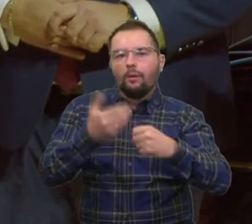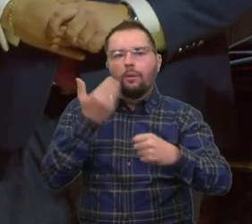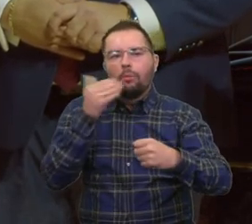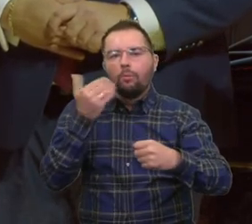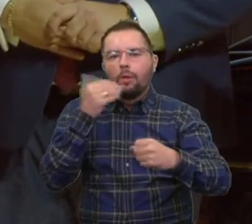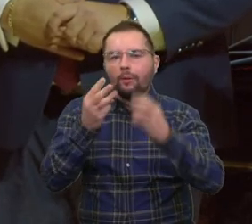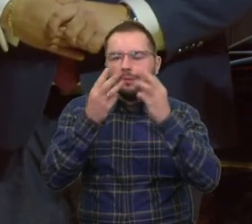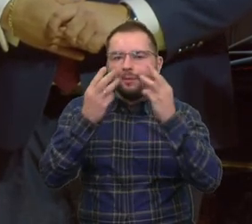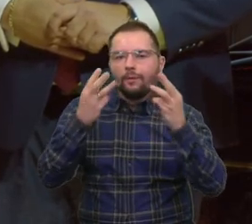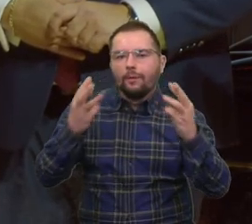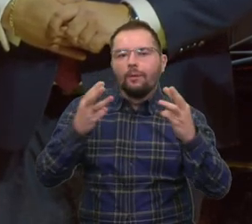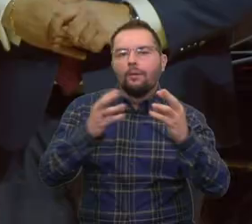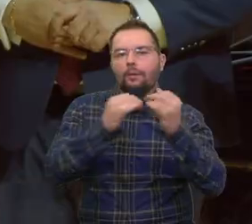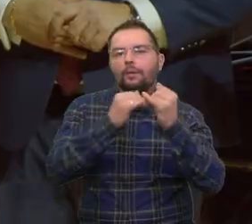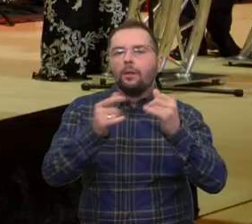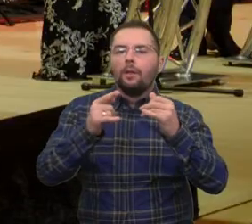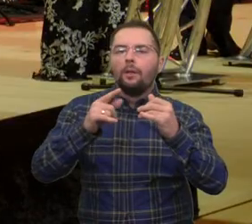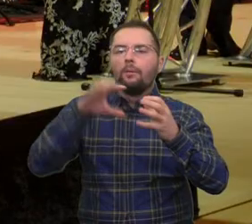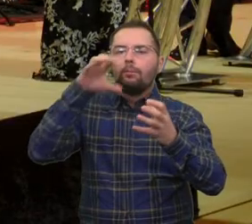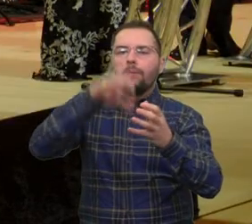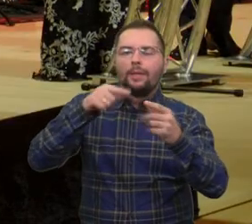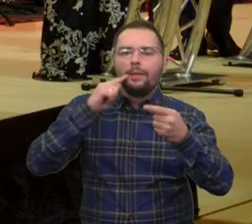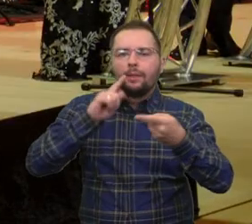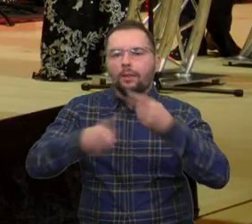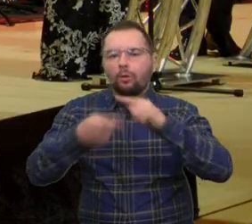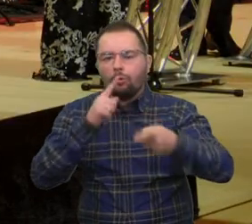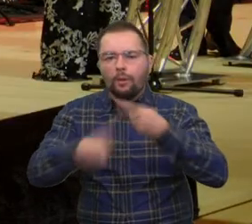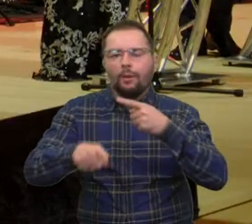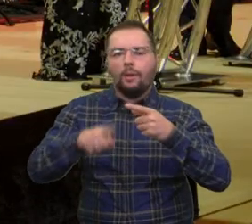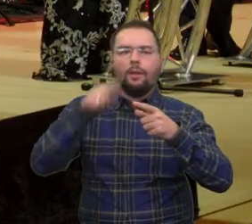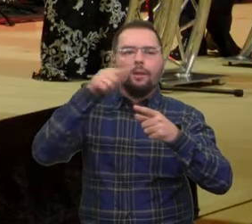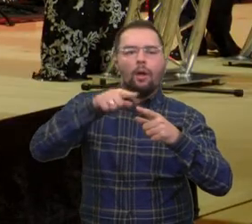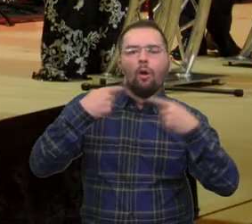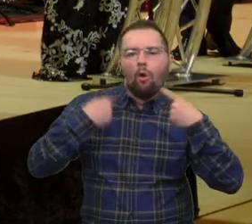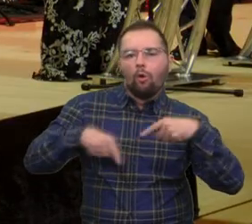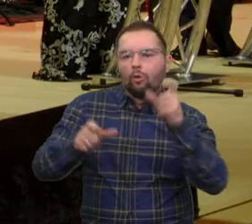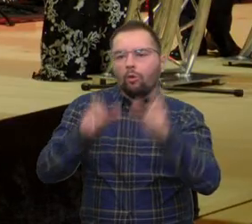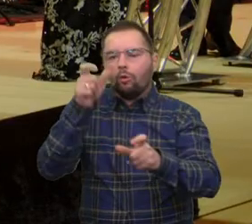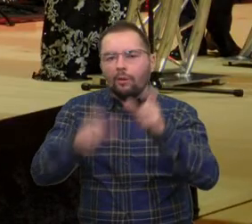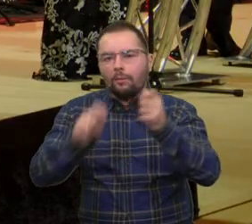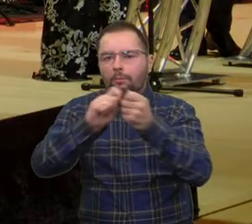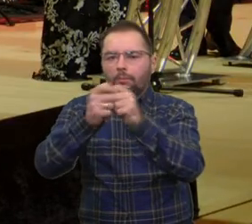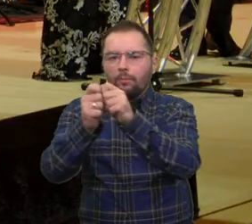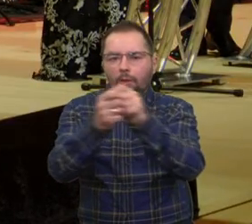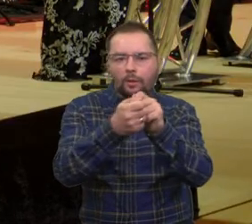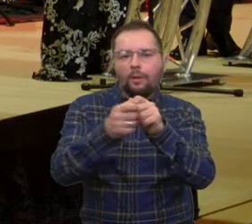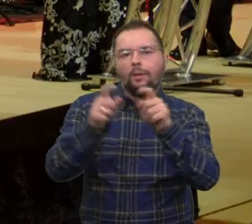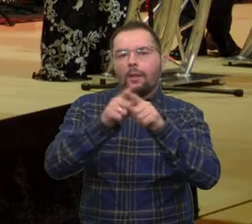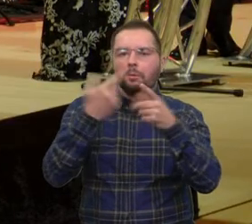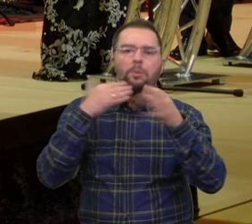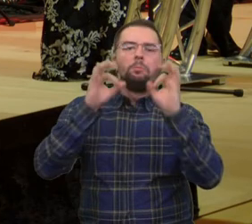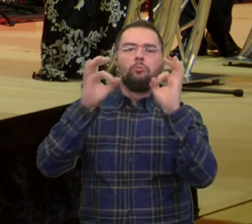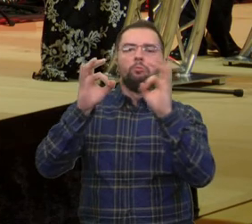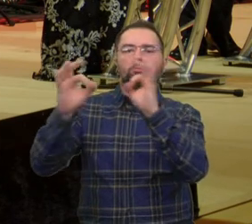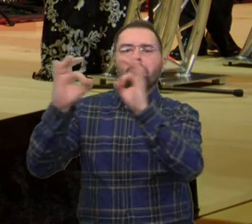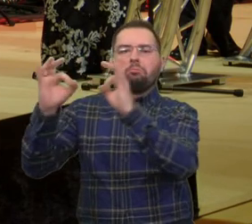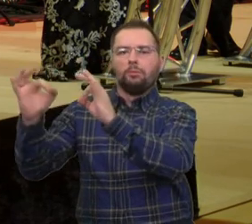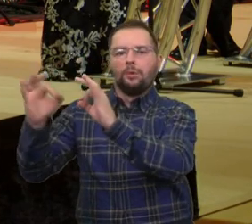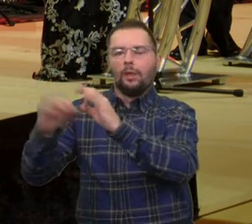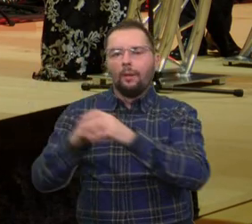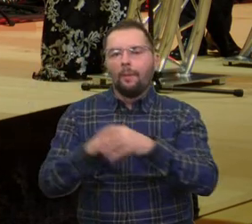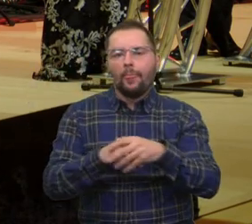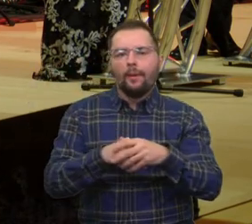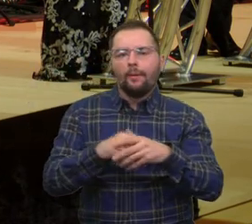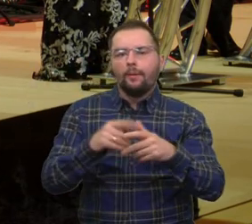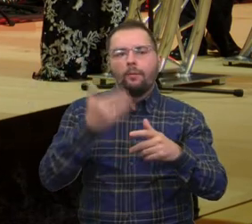bez względu na konstelację polityczną, na układ osobowy, układała się naprawdę fantastycznie. To były tylko